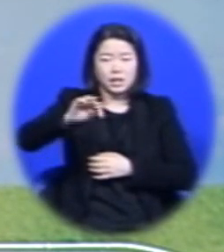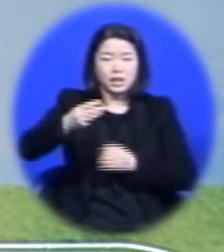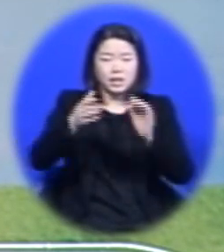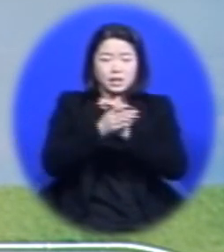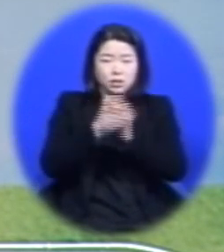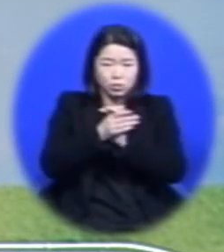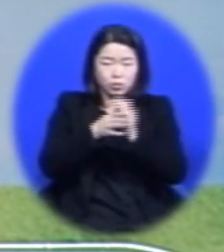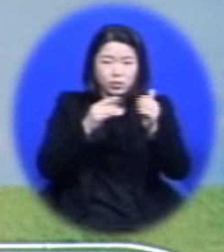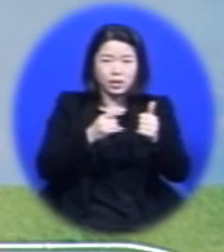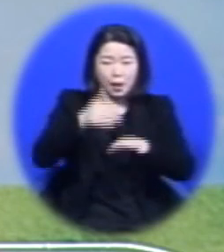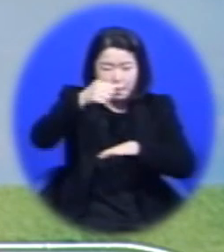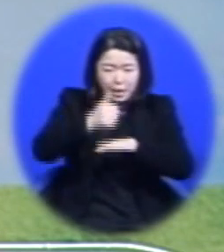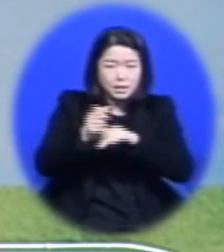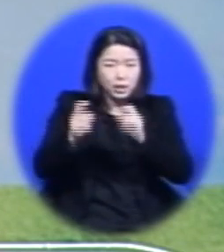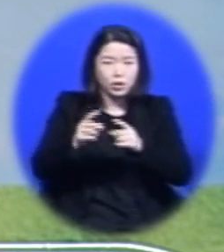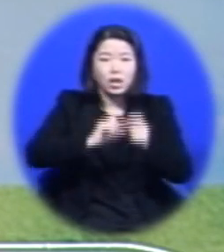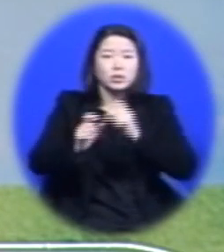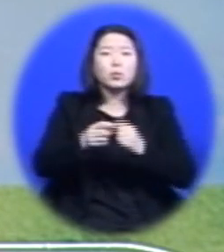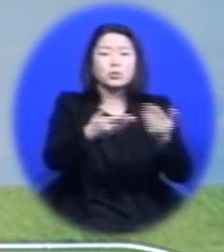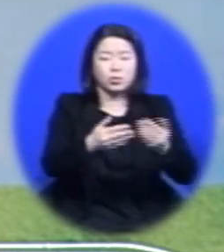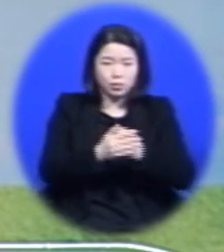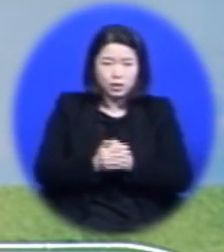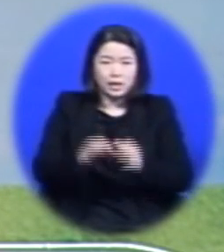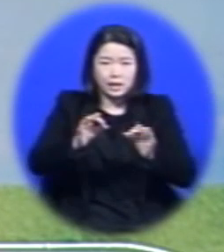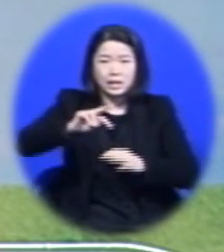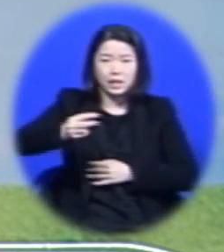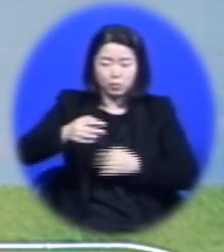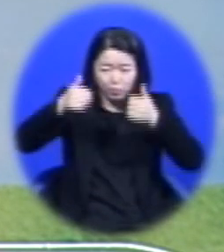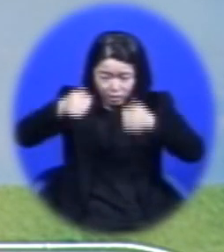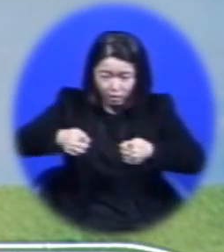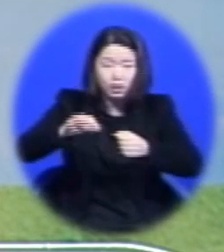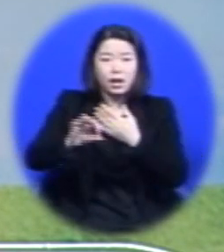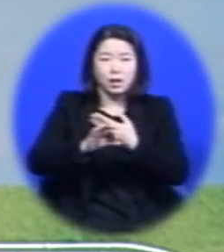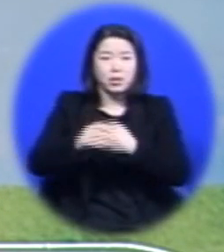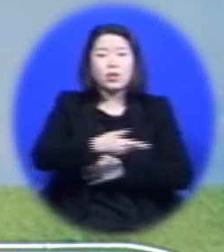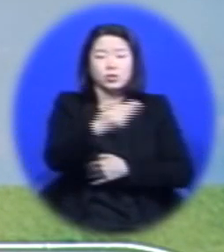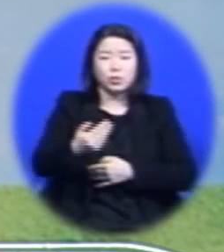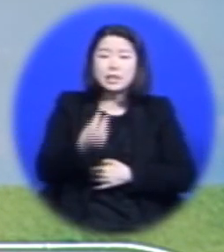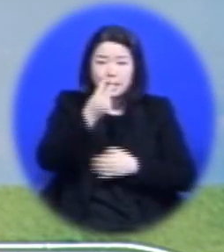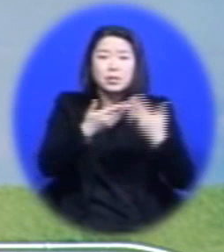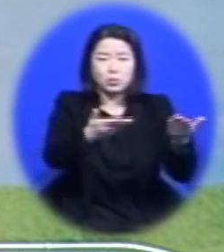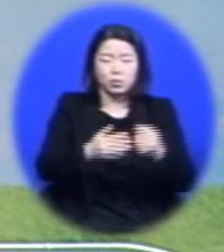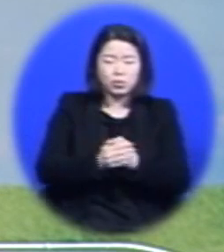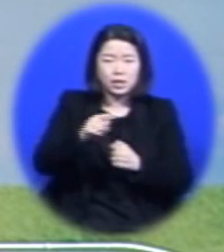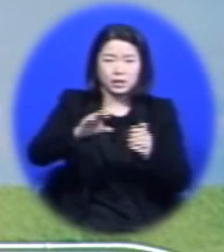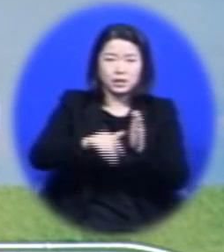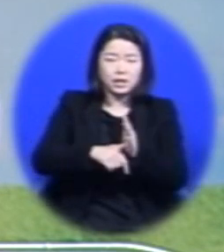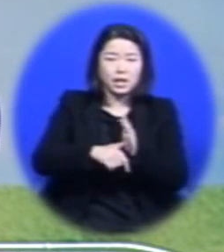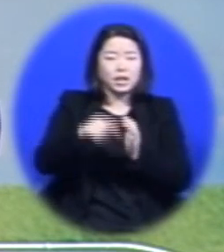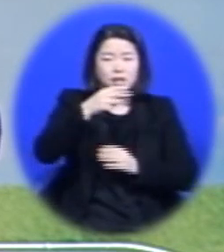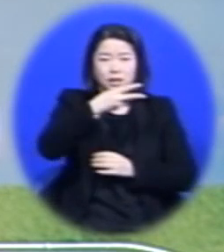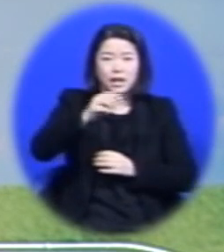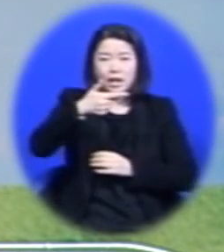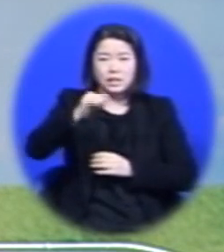마지막 기회를 한번 더 주겠다고 했어 이제라도 저라면 너희들 살려주겠다 그때 단일 과세 진국